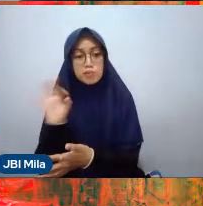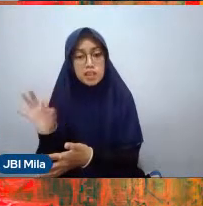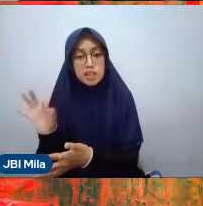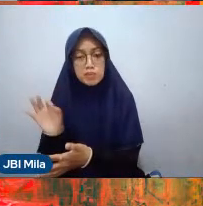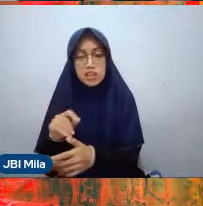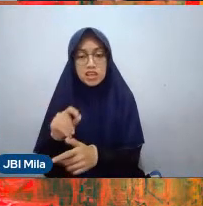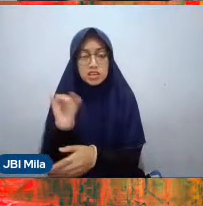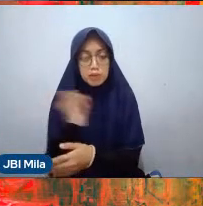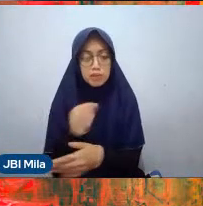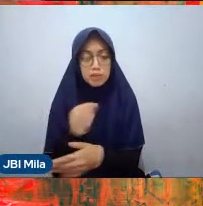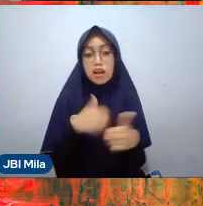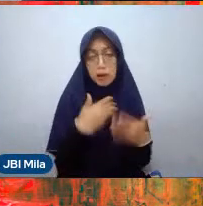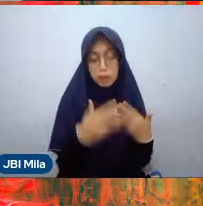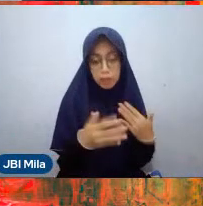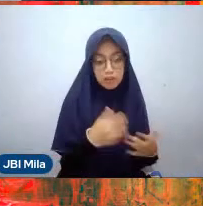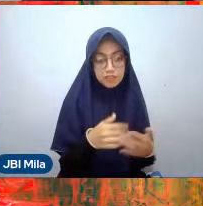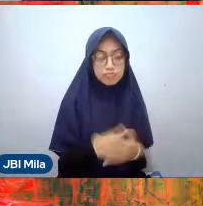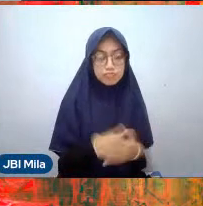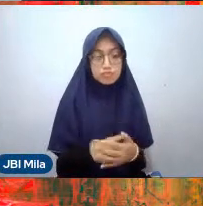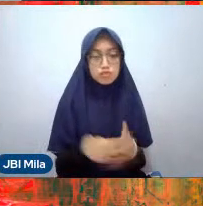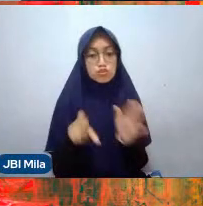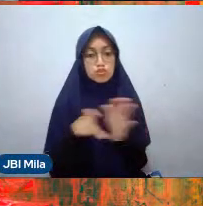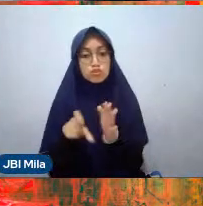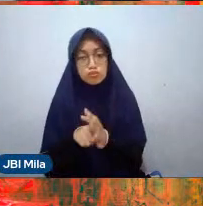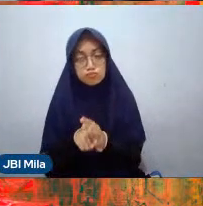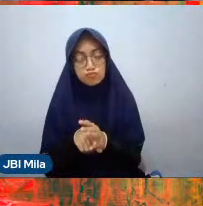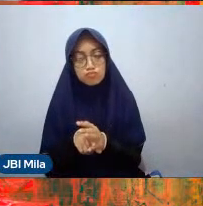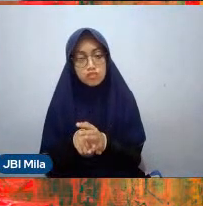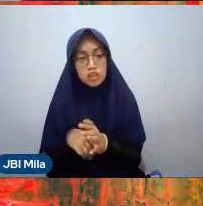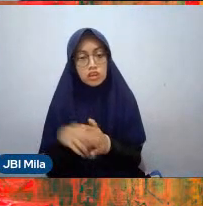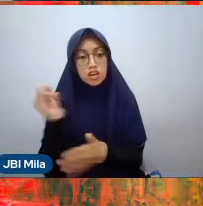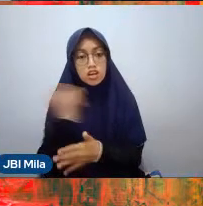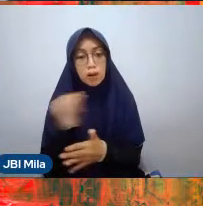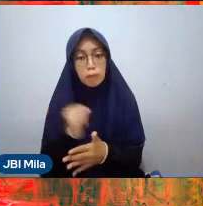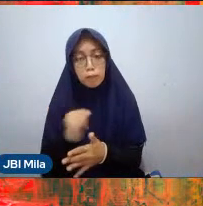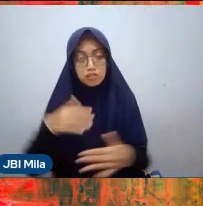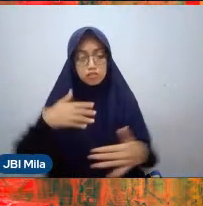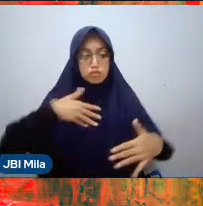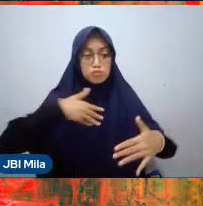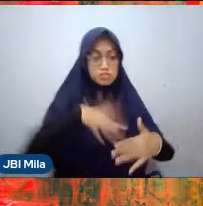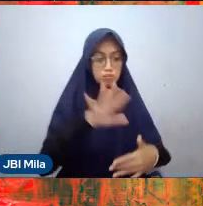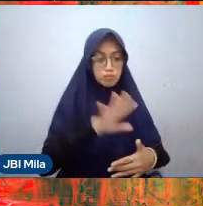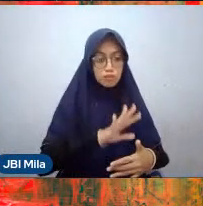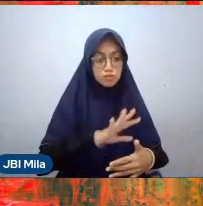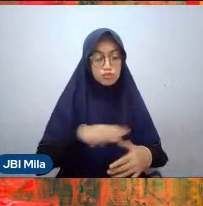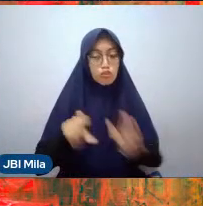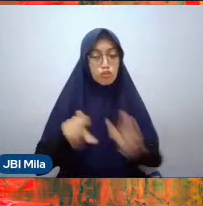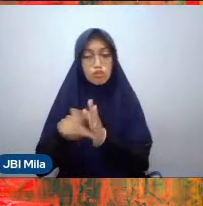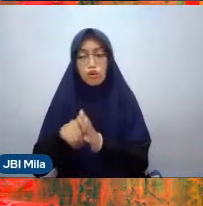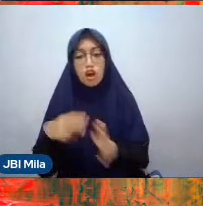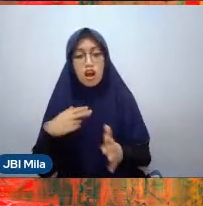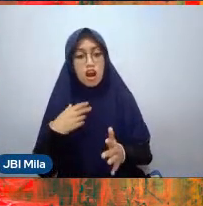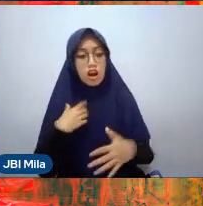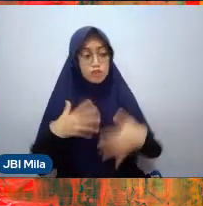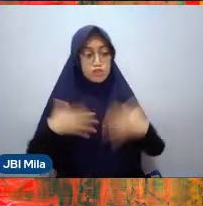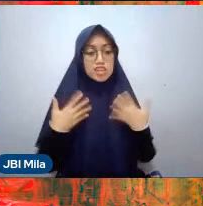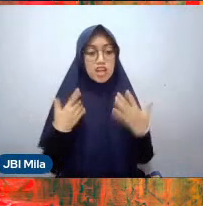apa? Percaya gak percaya gambar sedihnya itu pas gambarnya main bola. Nah kan. Terus kan kita kan